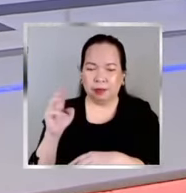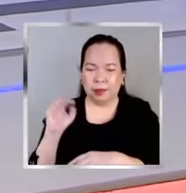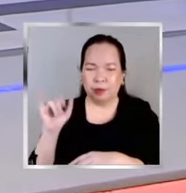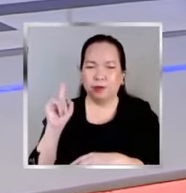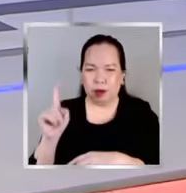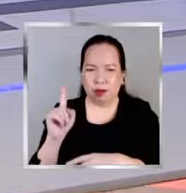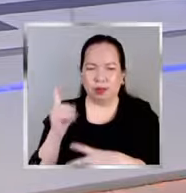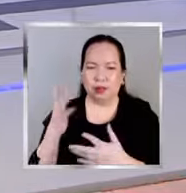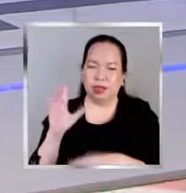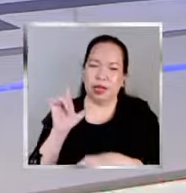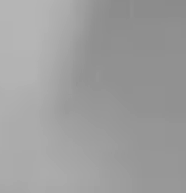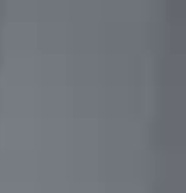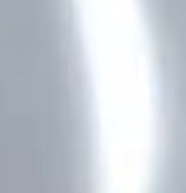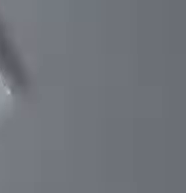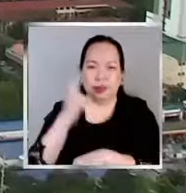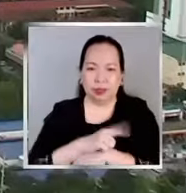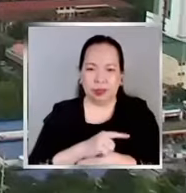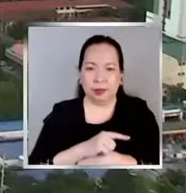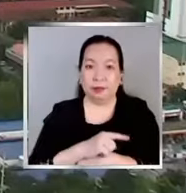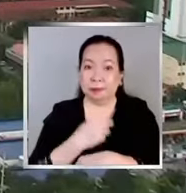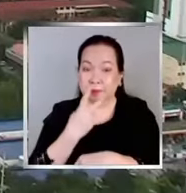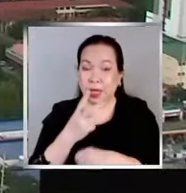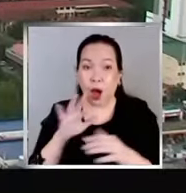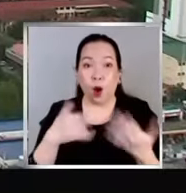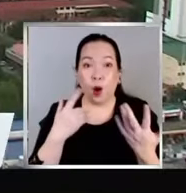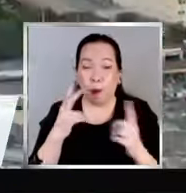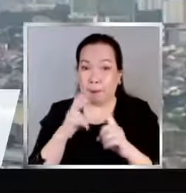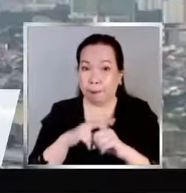pagtutok ni Sandra Aguinaldo.